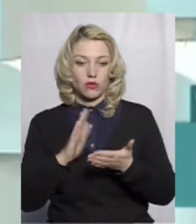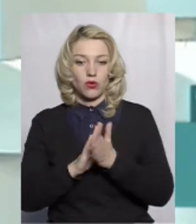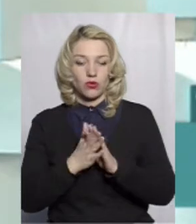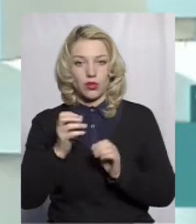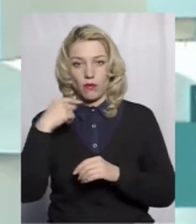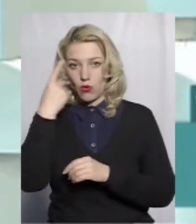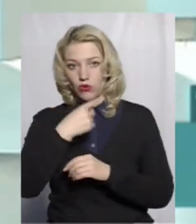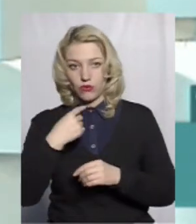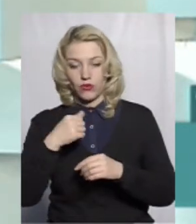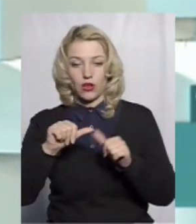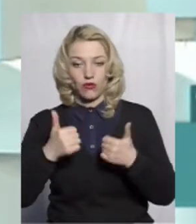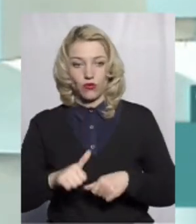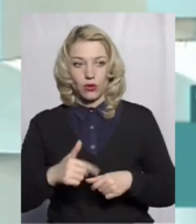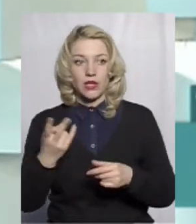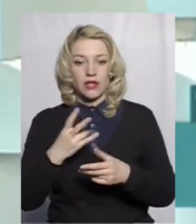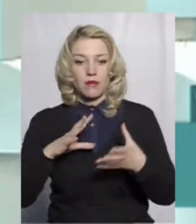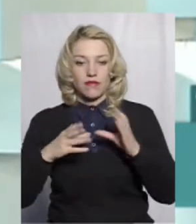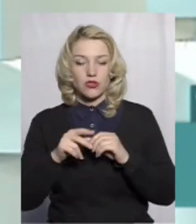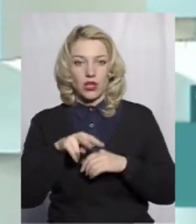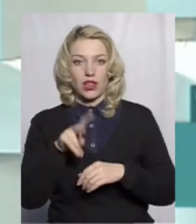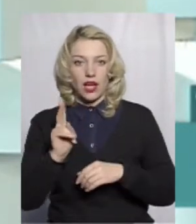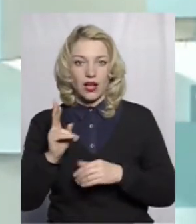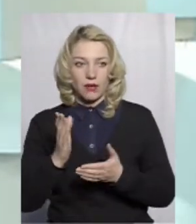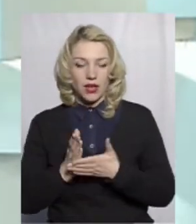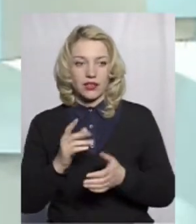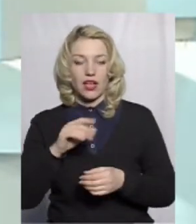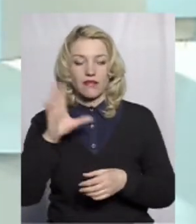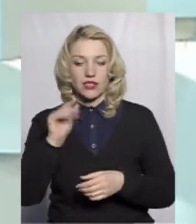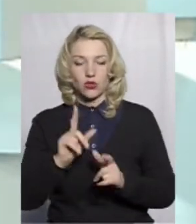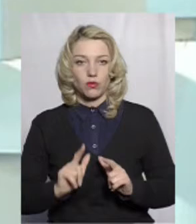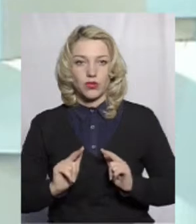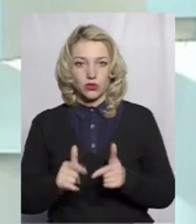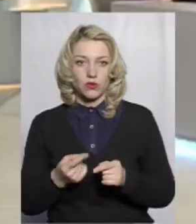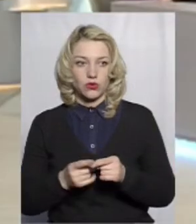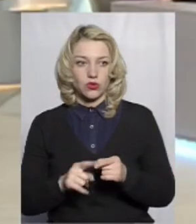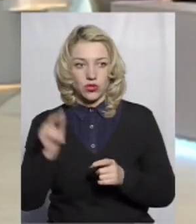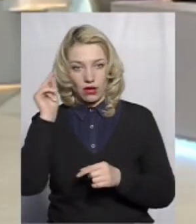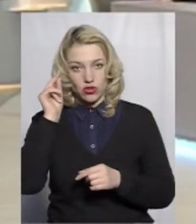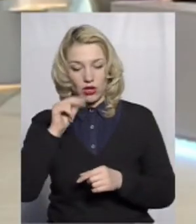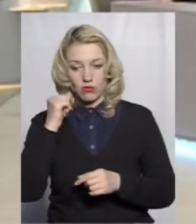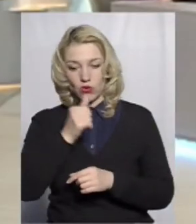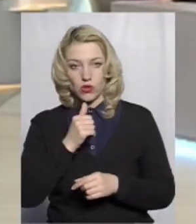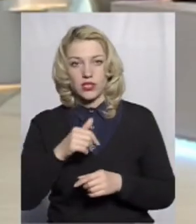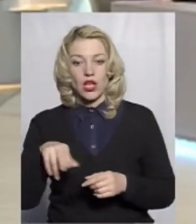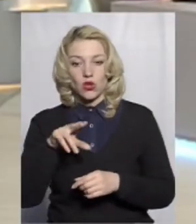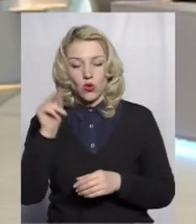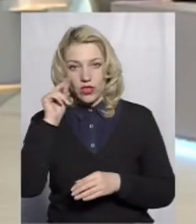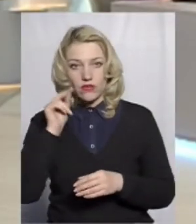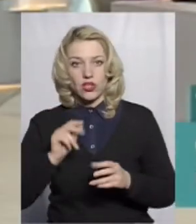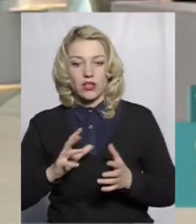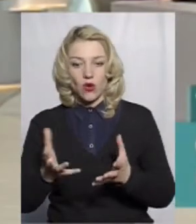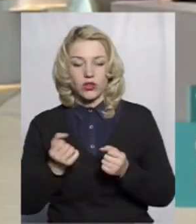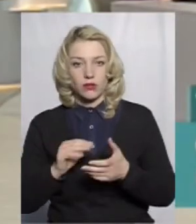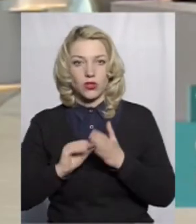форму навчання, то треба висновок ЛКК мати, а всі, які приступили до цього в цьому навчальному році до навчання, отримали довідку